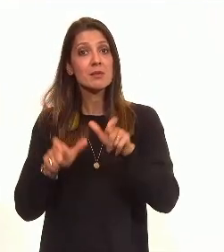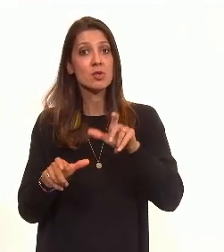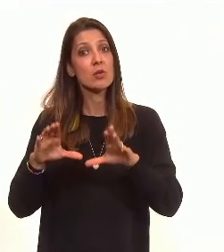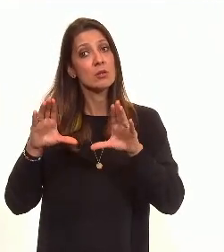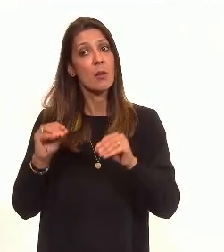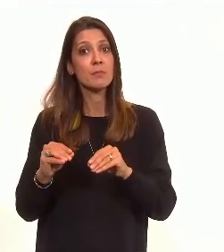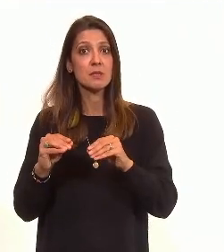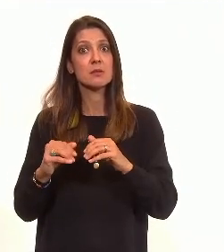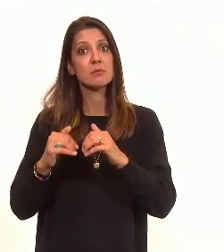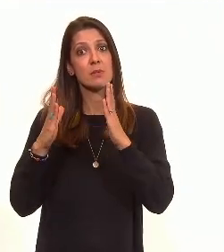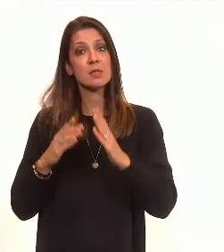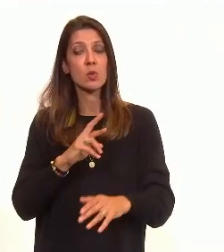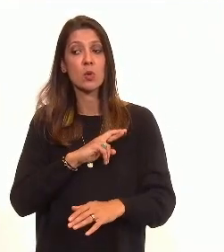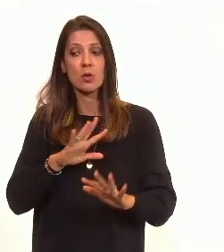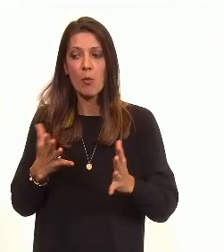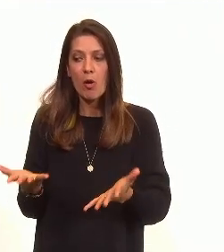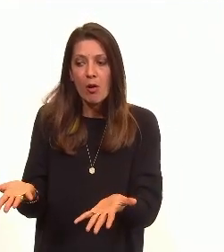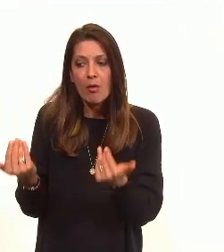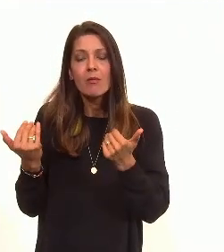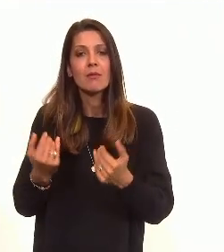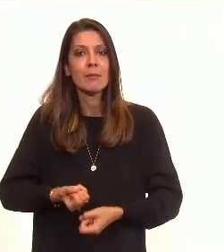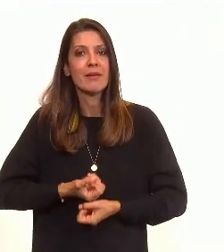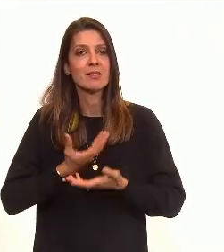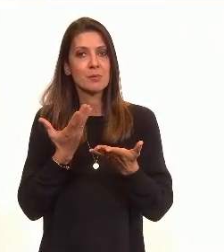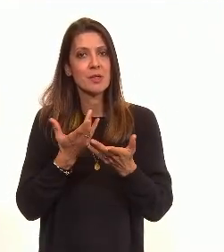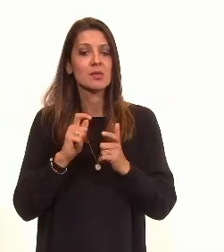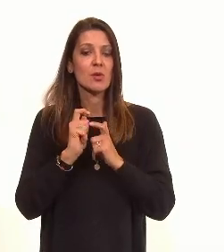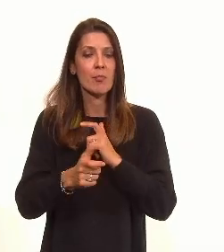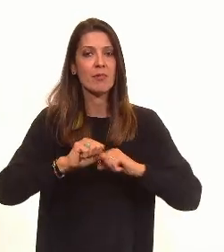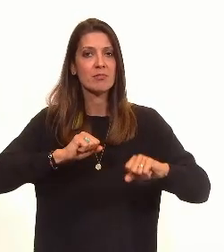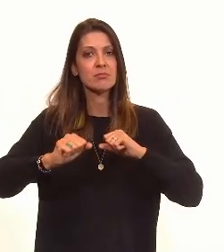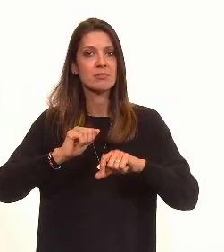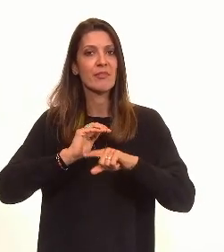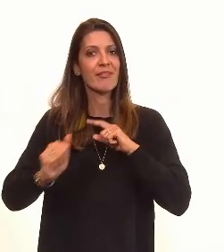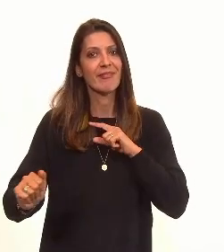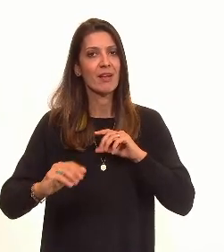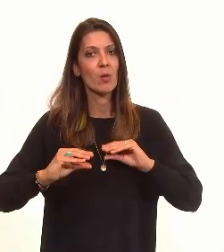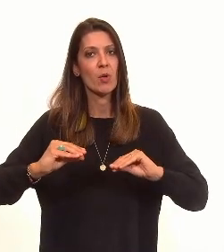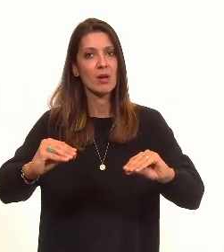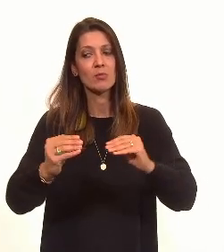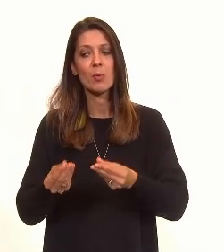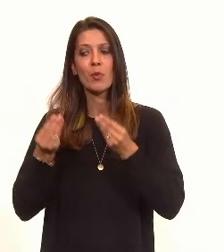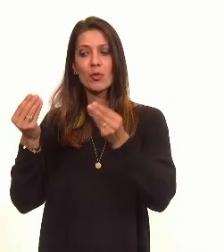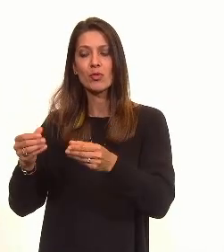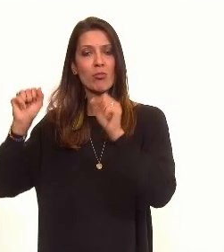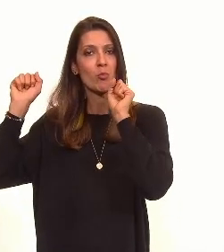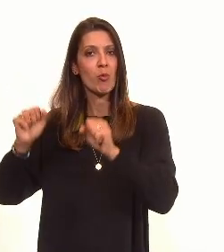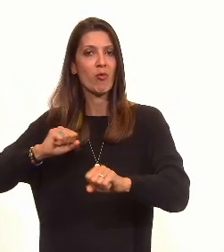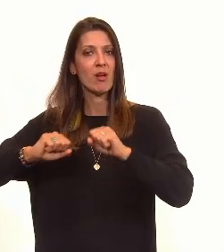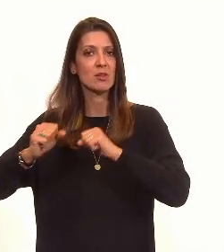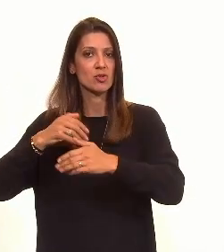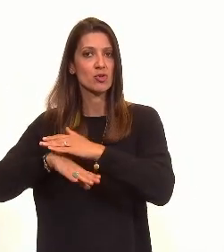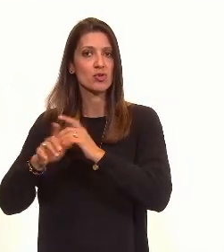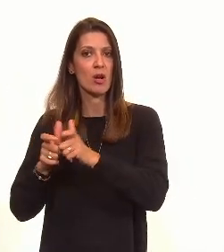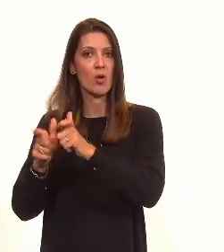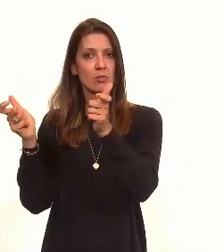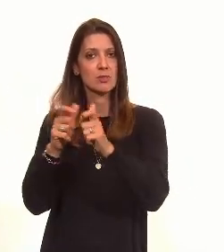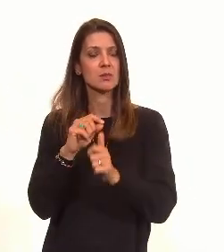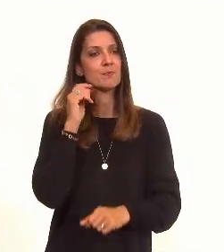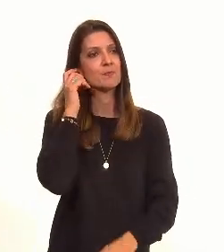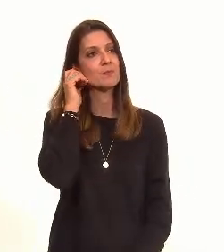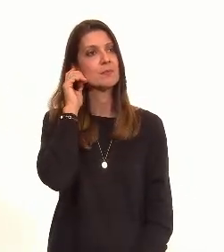qu'il était parfois difficile pour les personnes âgées une fois qu'ils étaient rentrés en établissement, notamment parce que souvent ils ne se sentaient plus forcément concernés par ce qui se passait